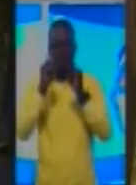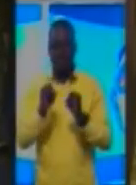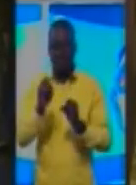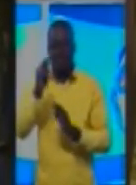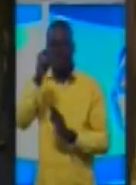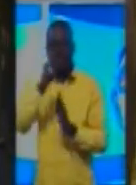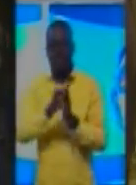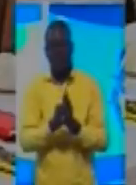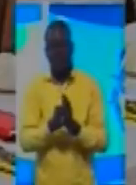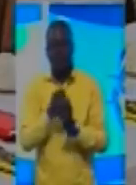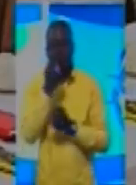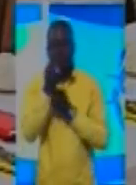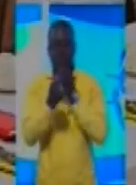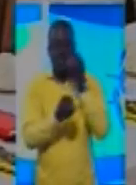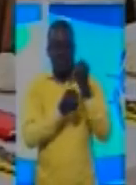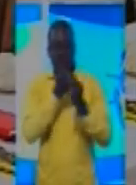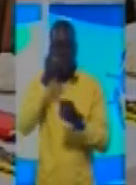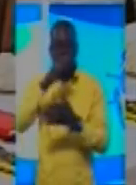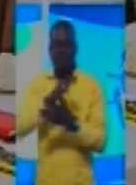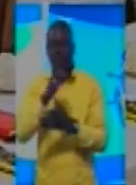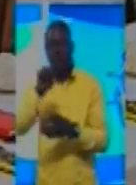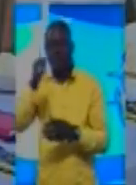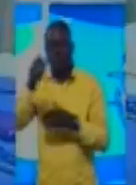de surveillance multilatérale.